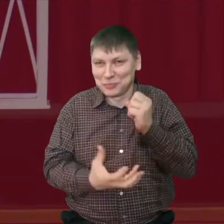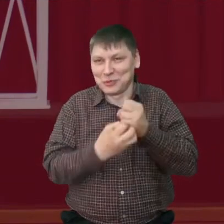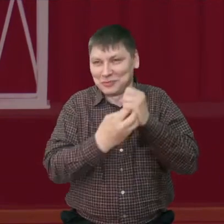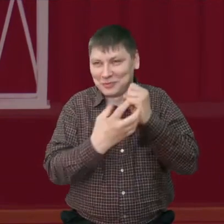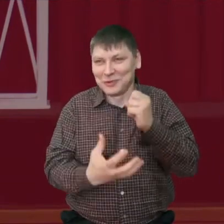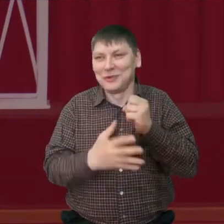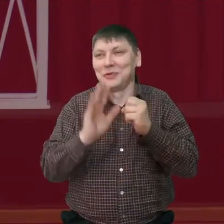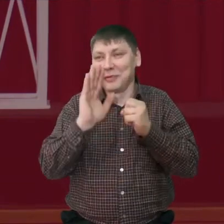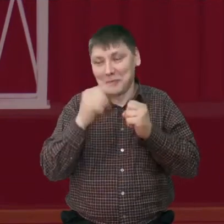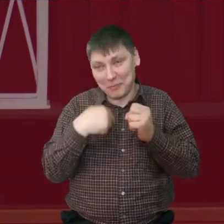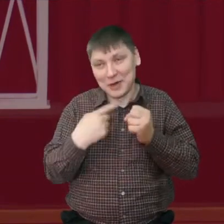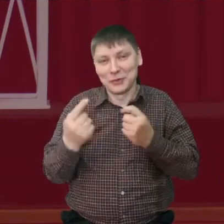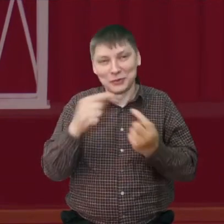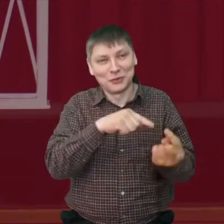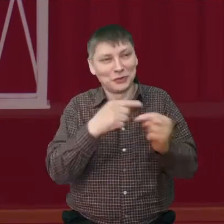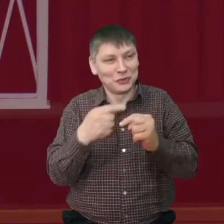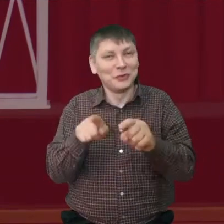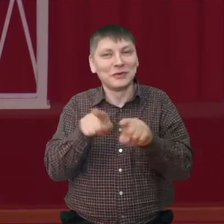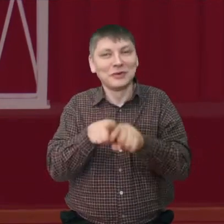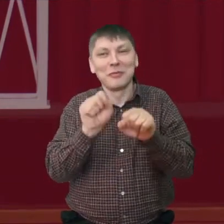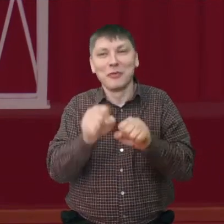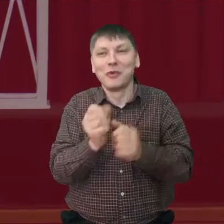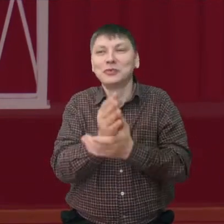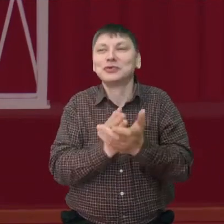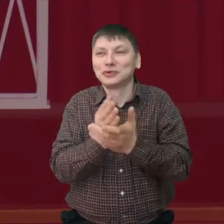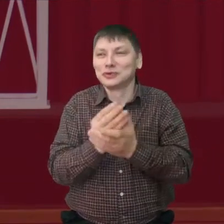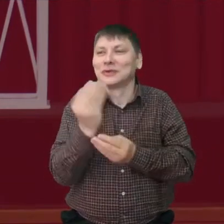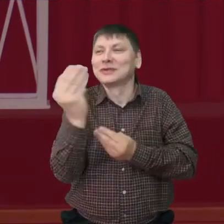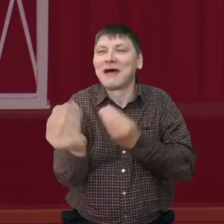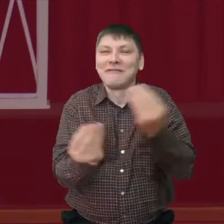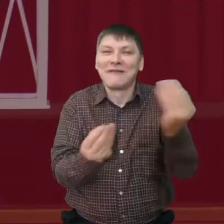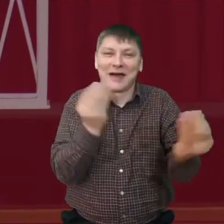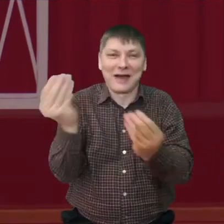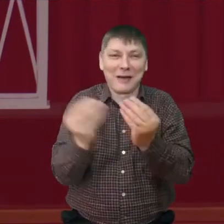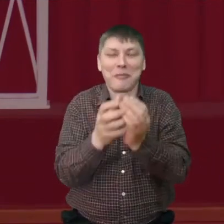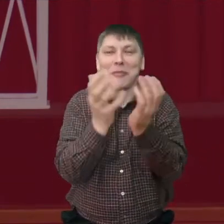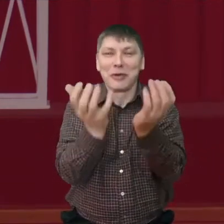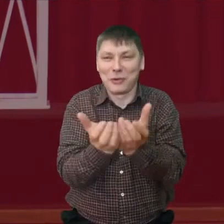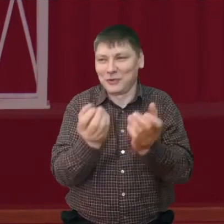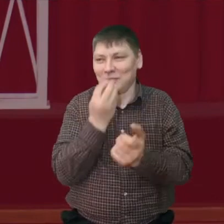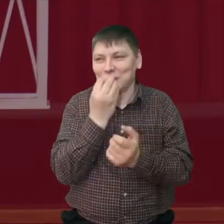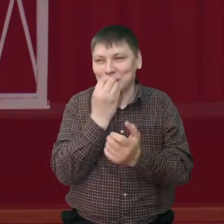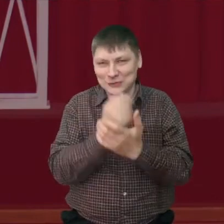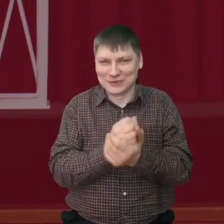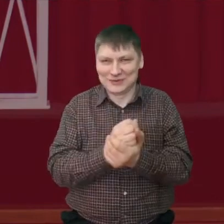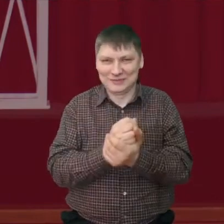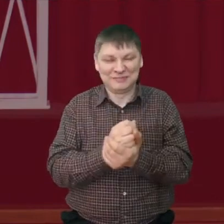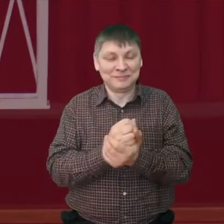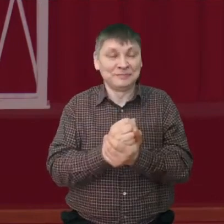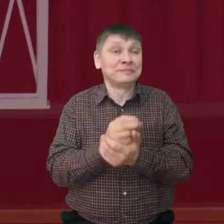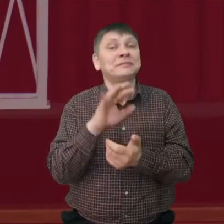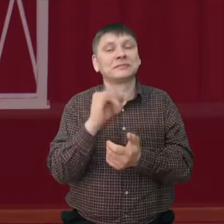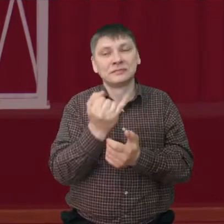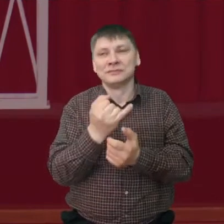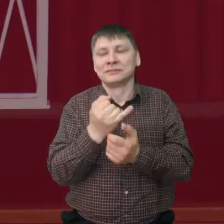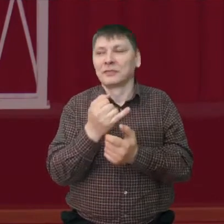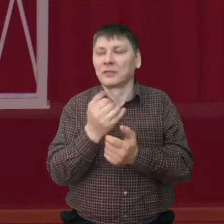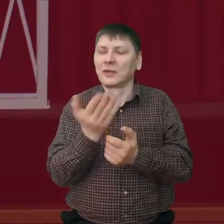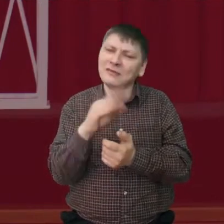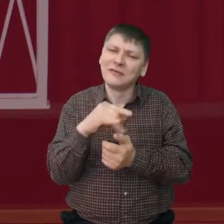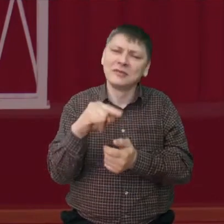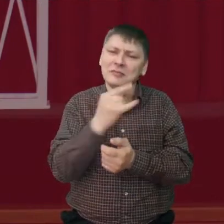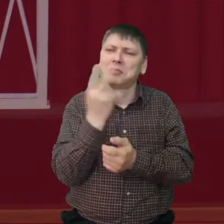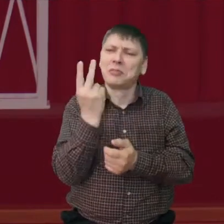образом служить друг другу. И сейчас хотелось бы вместе с вами начать рассматривать непосредственно вот эти качества этого